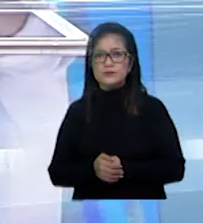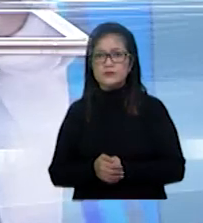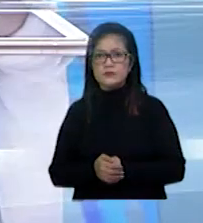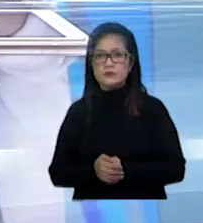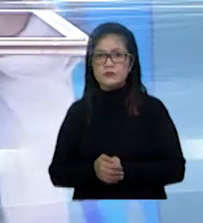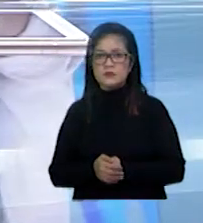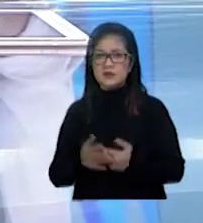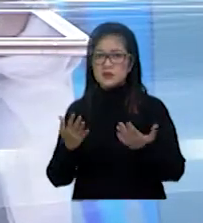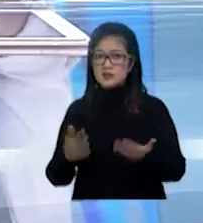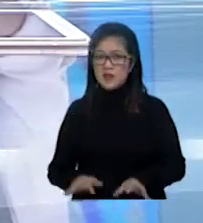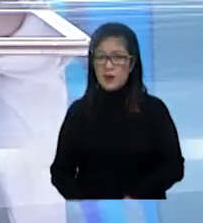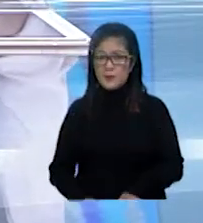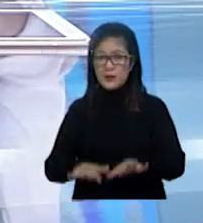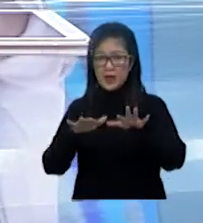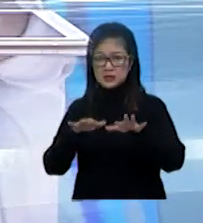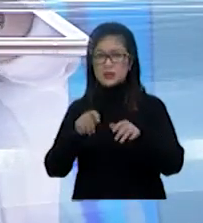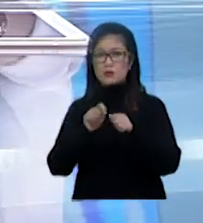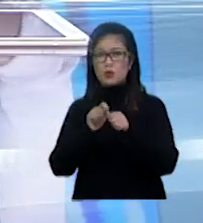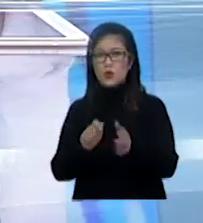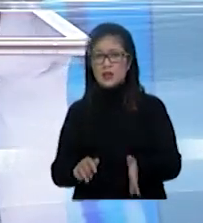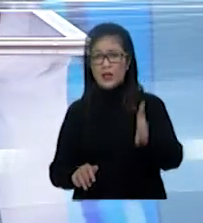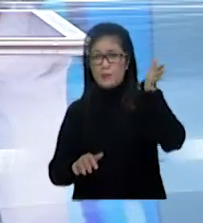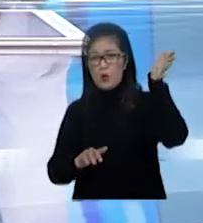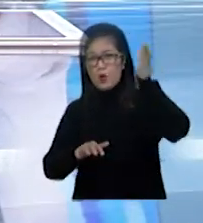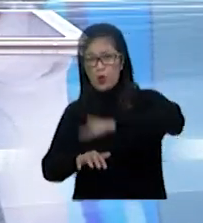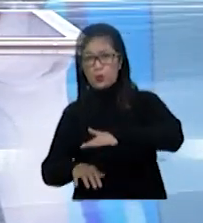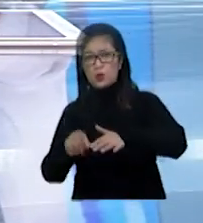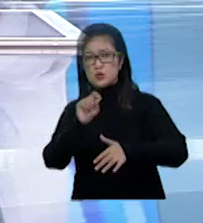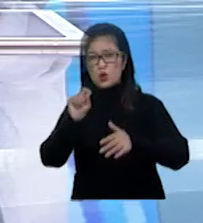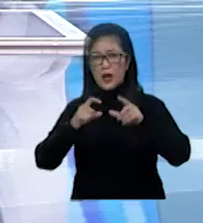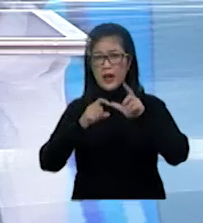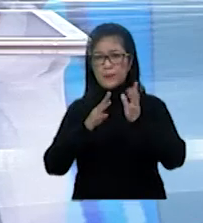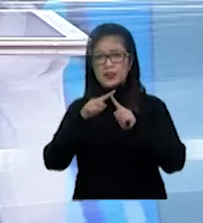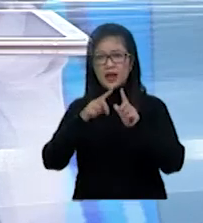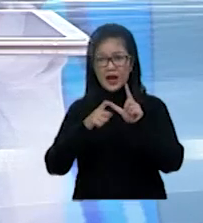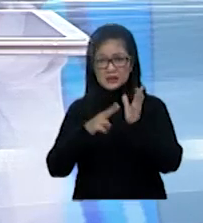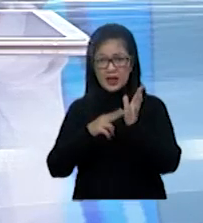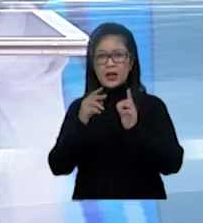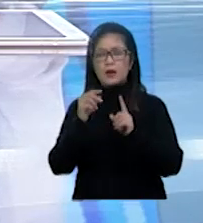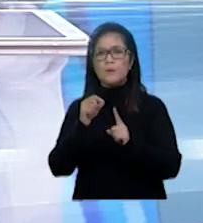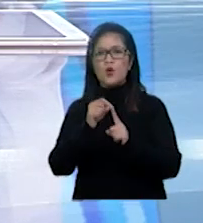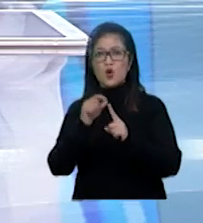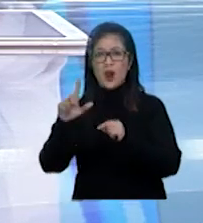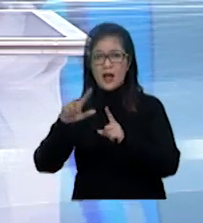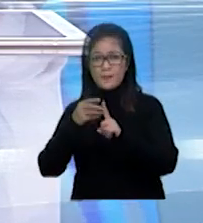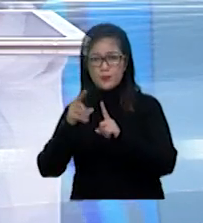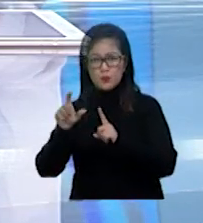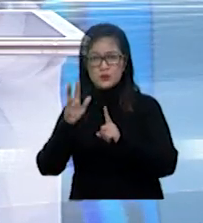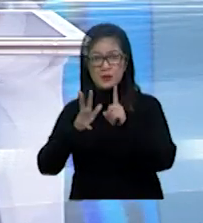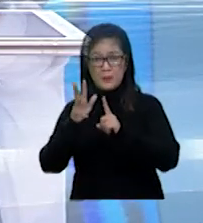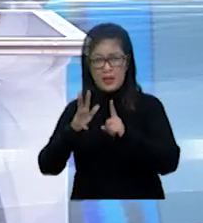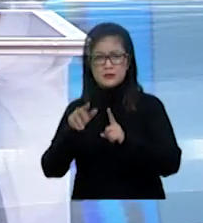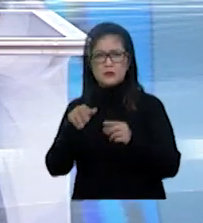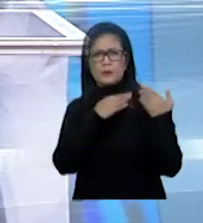Pemirsa, usai banjir menerjang dan merobohkan tembok di MTSN 19 Pondok Labu, Jakarta Selatan, sejumlah petugas